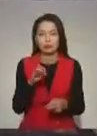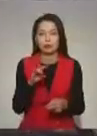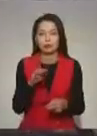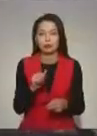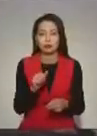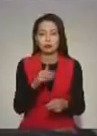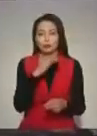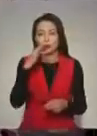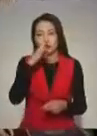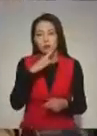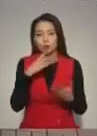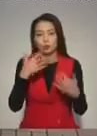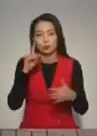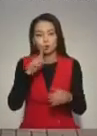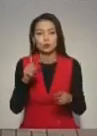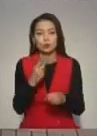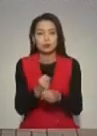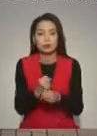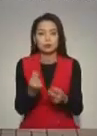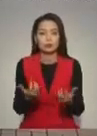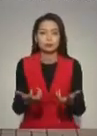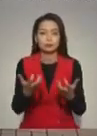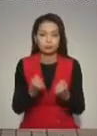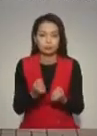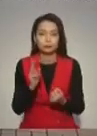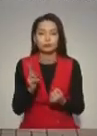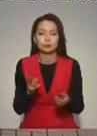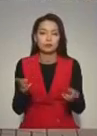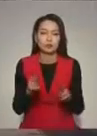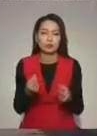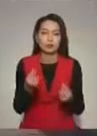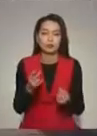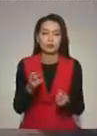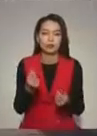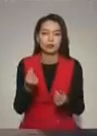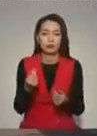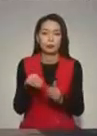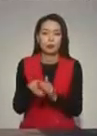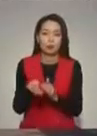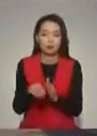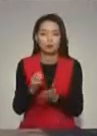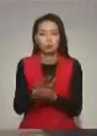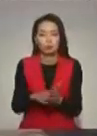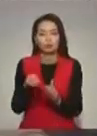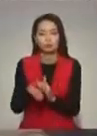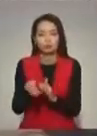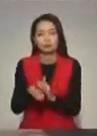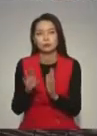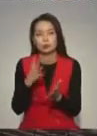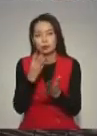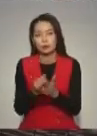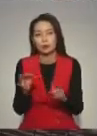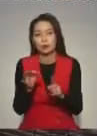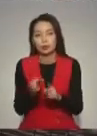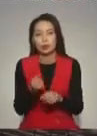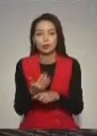многие казахстанцы уже знают что сделают с полученными компенсациями кто-то оставит деньги на депозитах и продолжит копить на свои цели